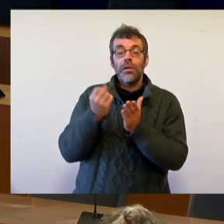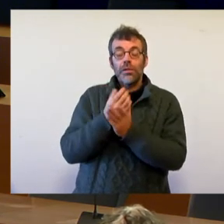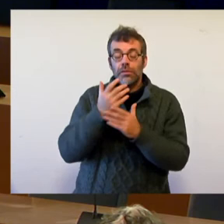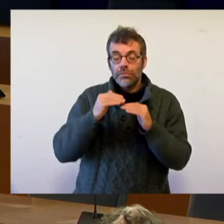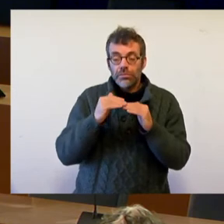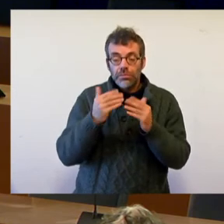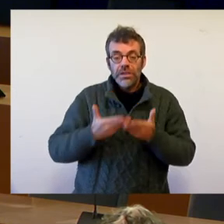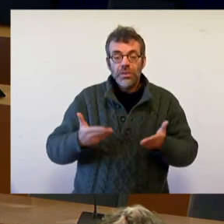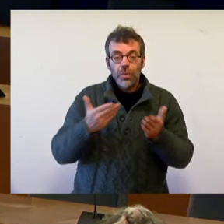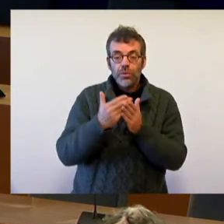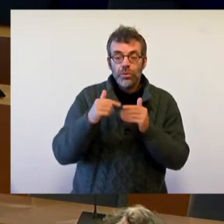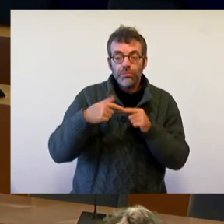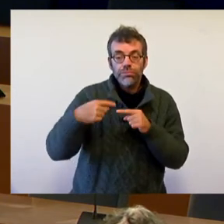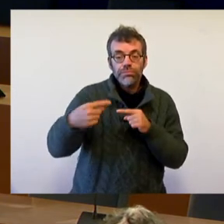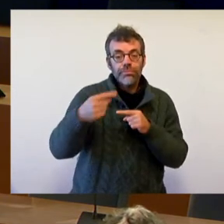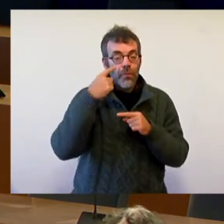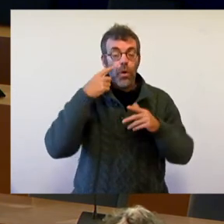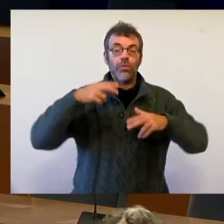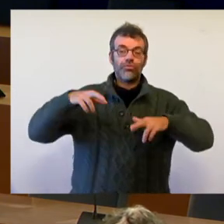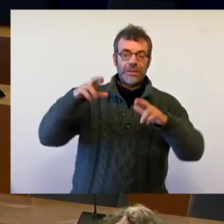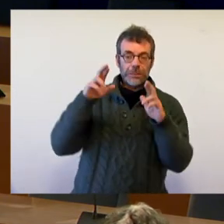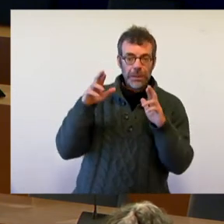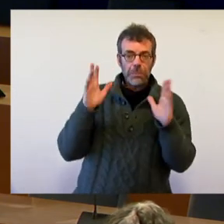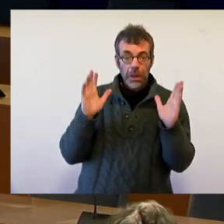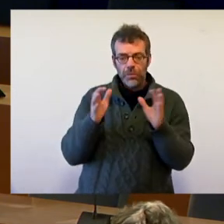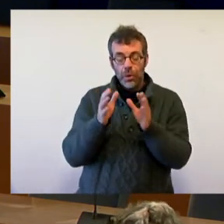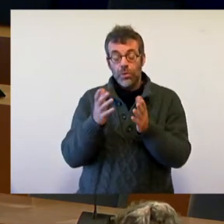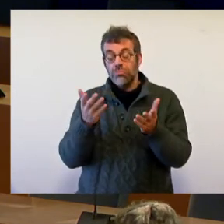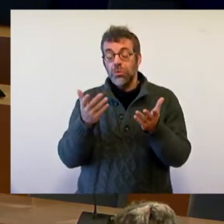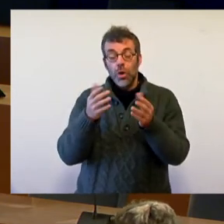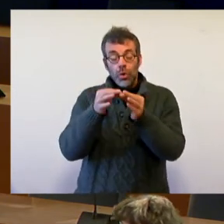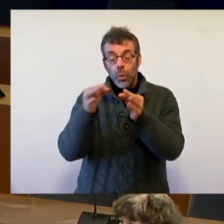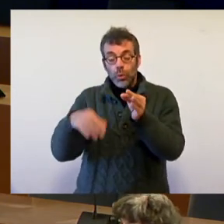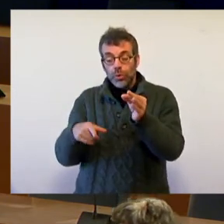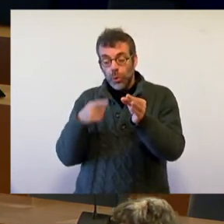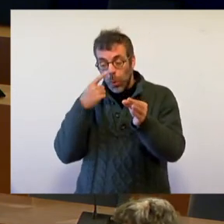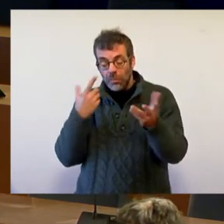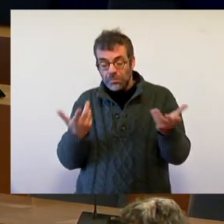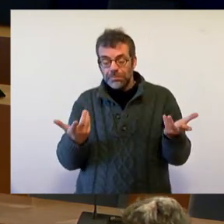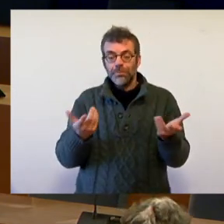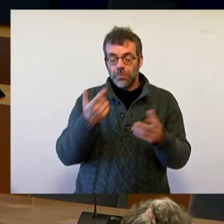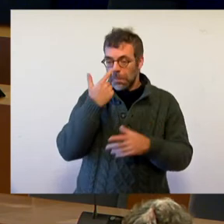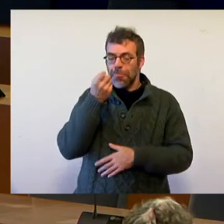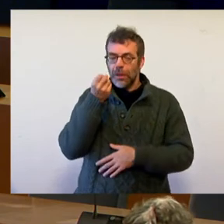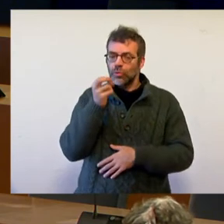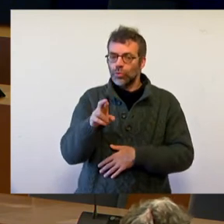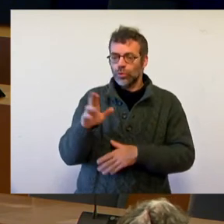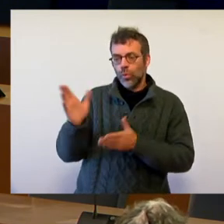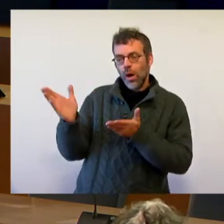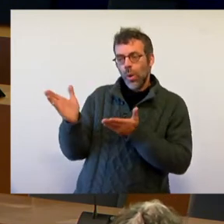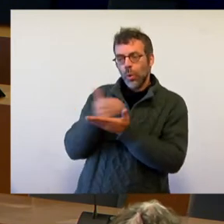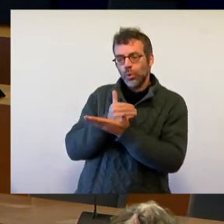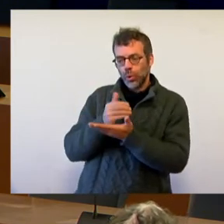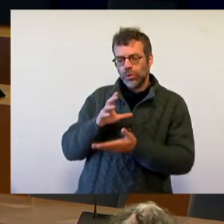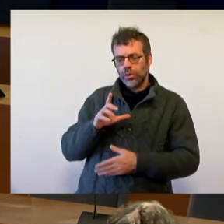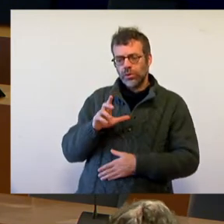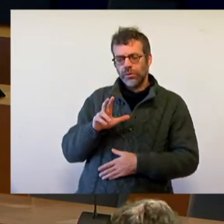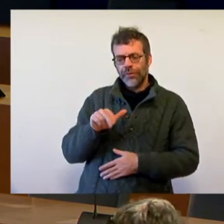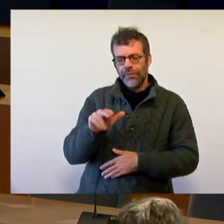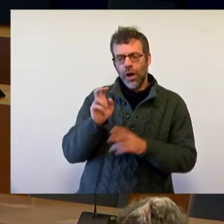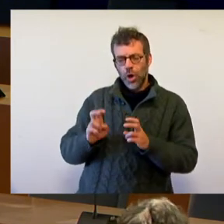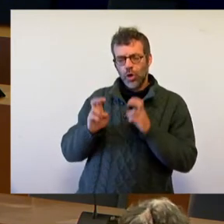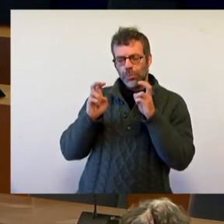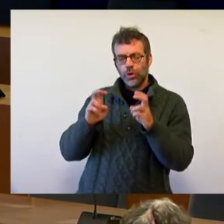budget supplémentaire. Conclusion, vos ressources vont augmenter au moins de 3%.